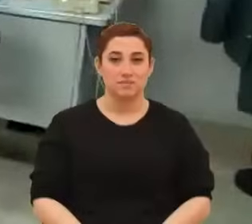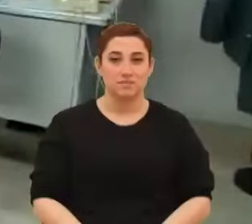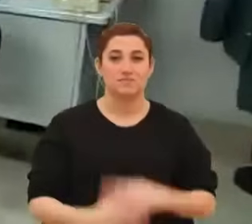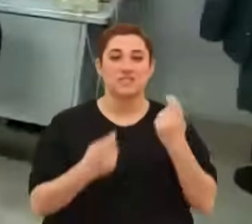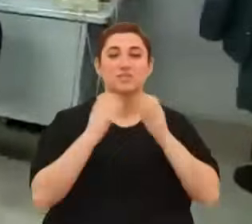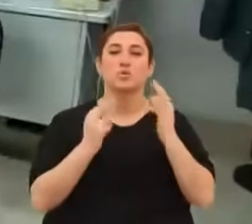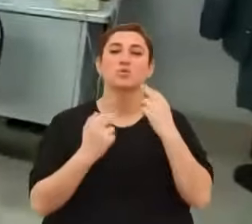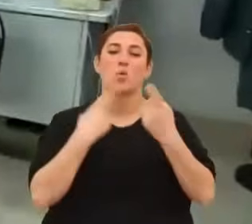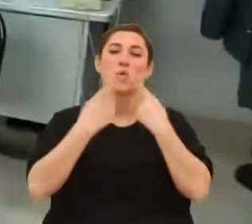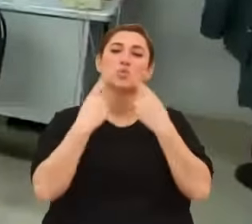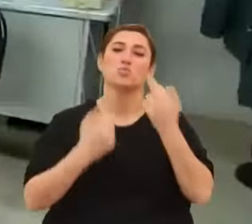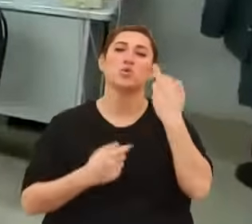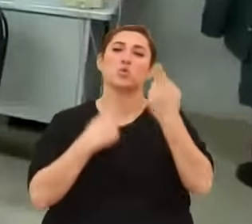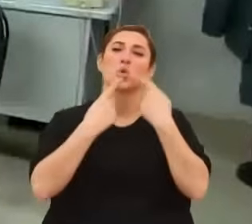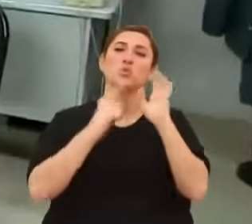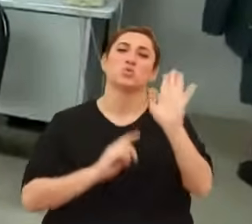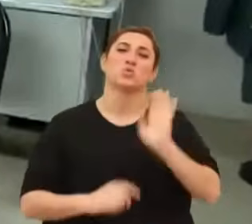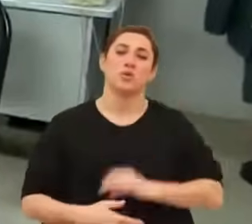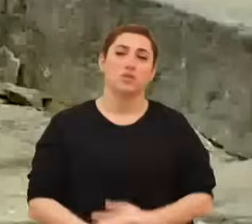İşi gücü livriv. Livriv! Livrivci!